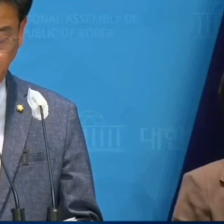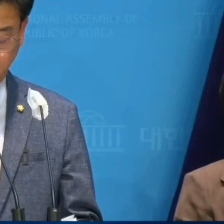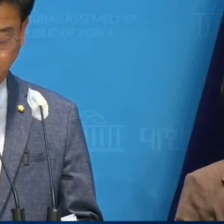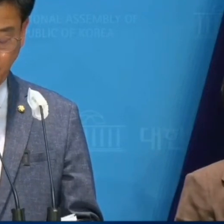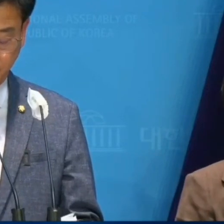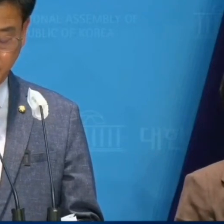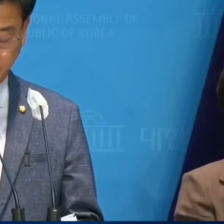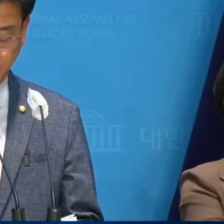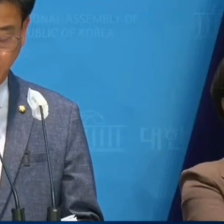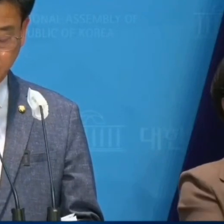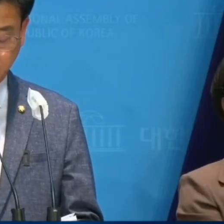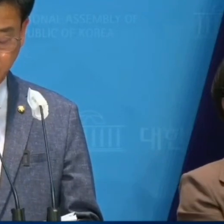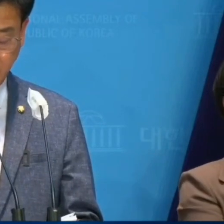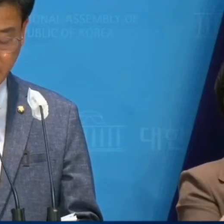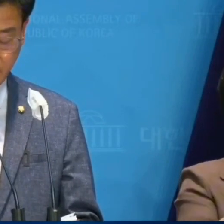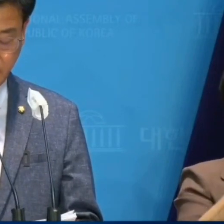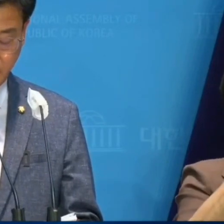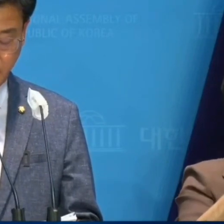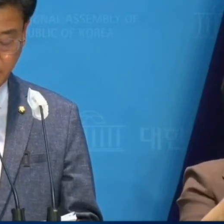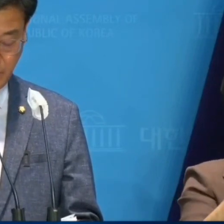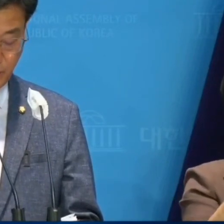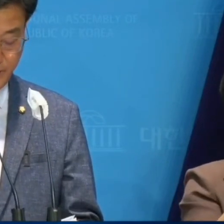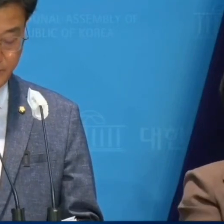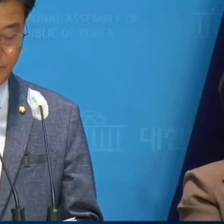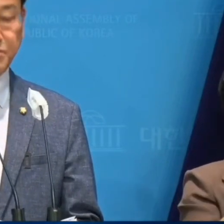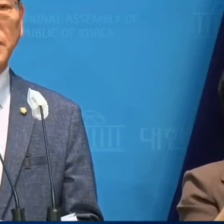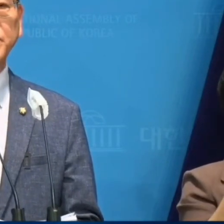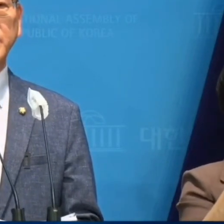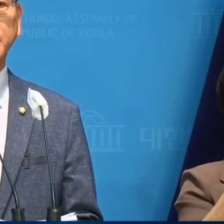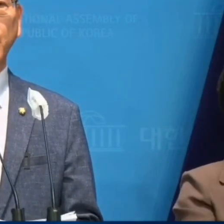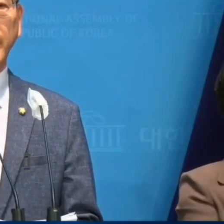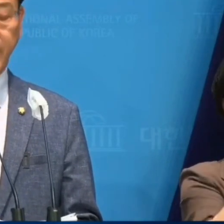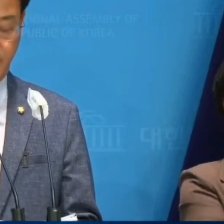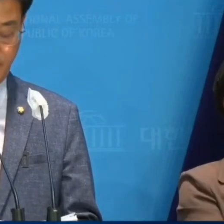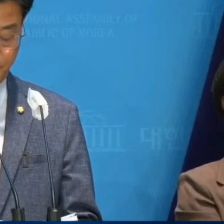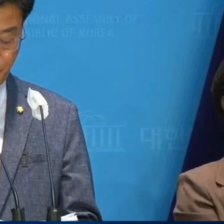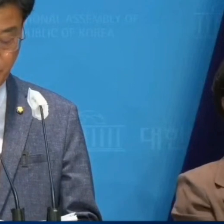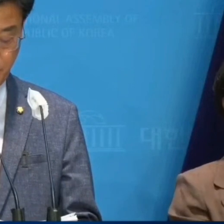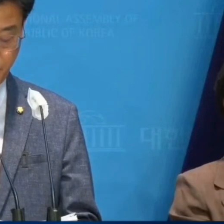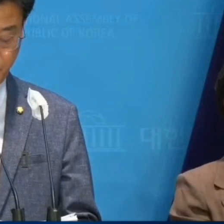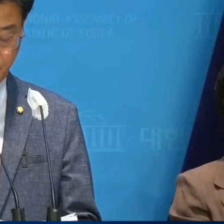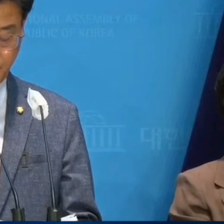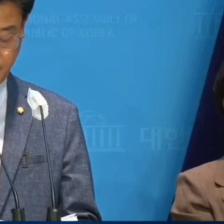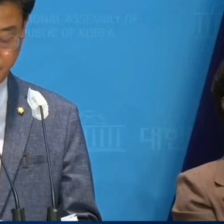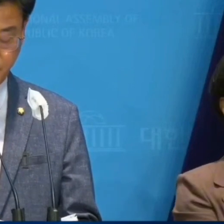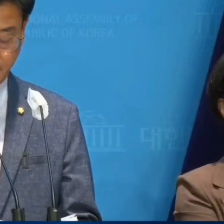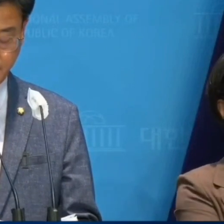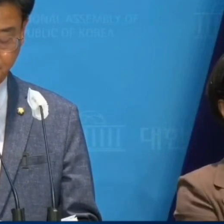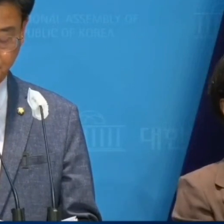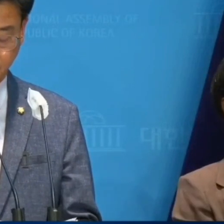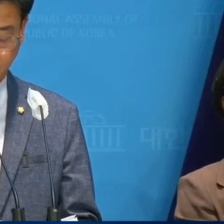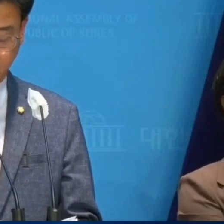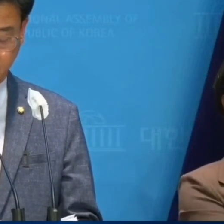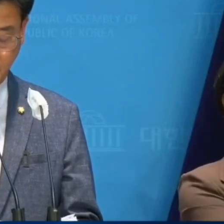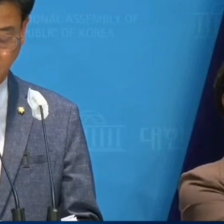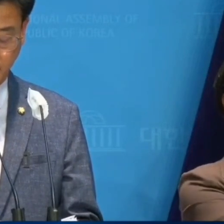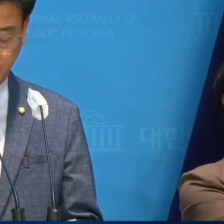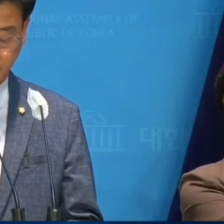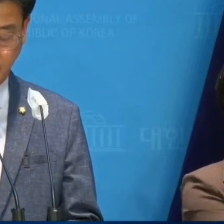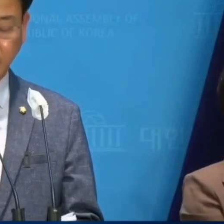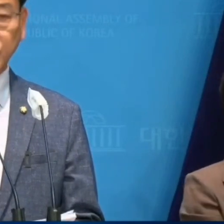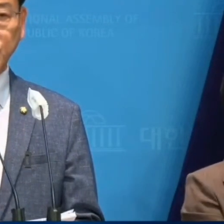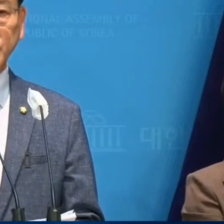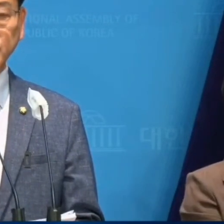퇴직 후에는 전관예우라는 범죄를 통해 불을 촉촉했습니다. 이러다